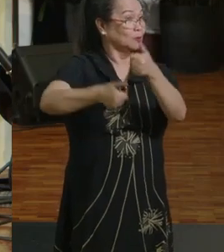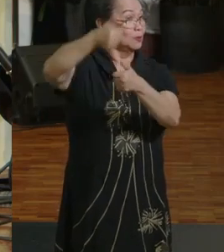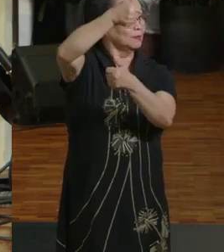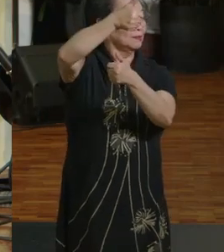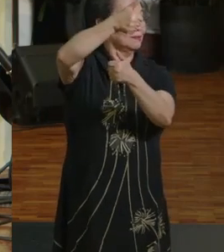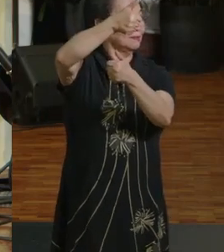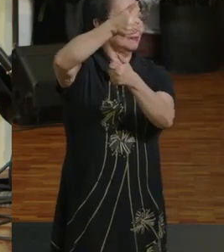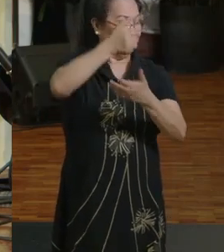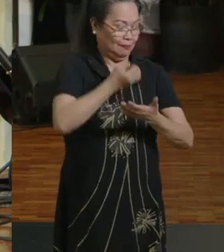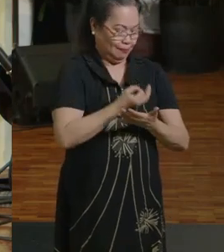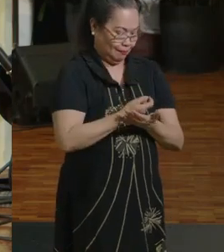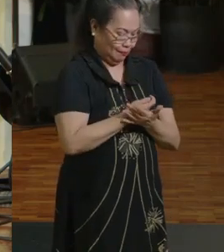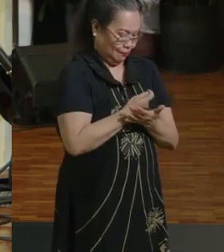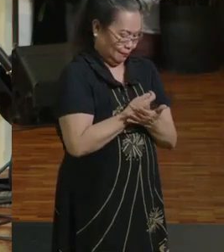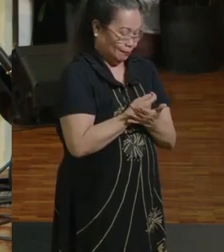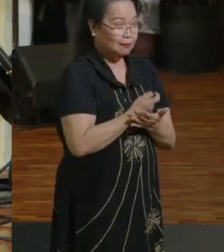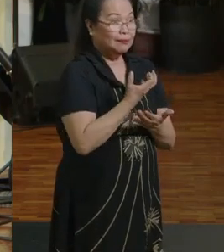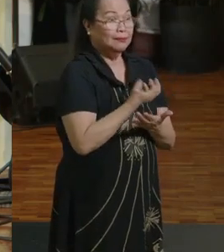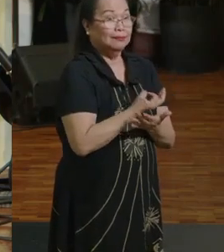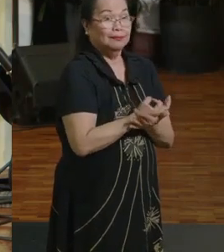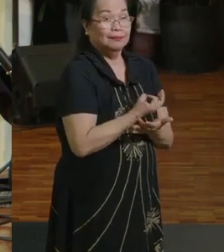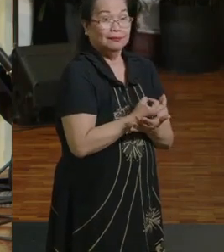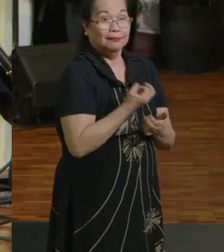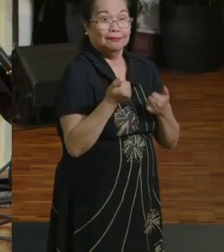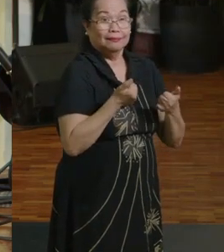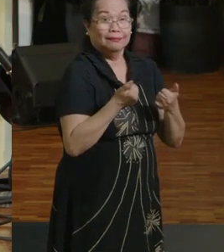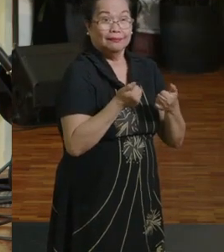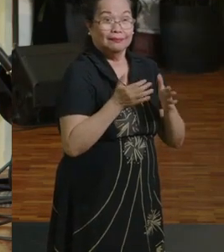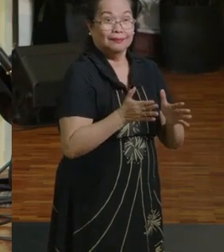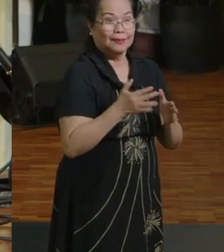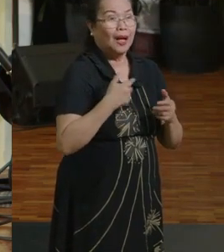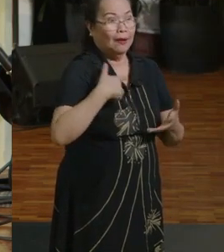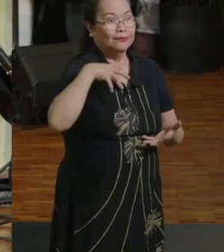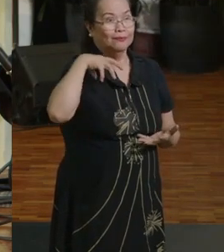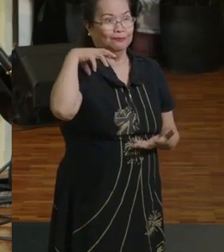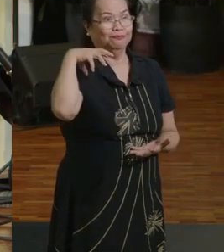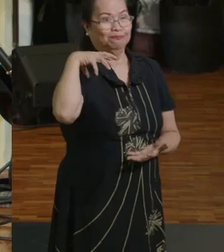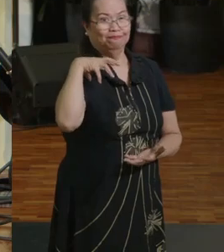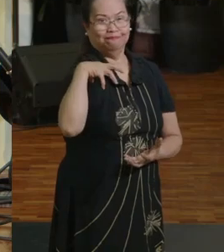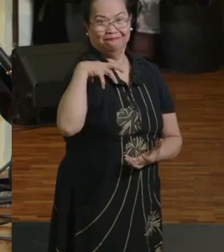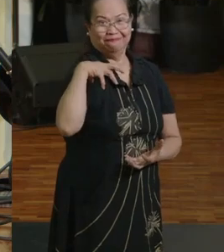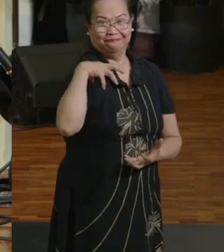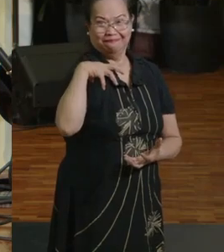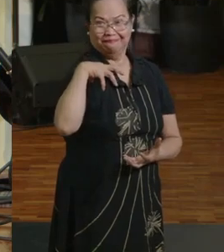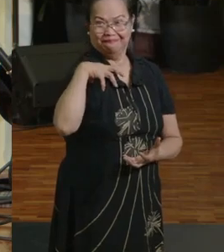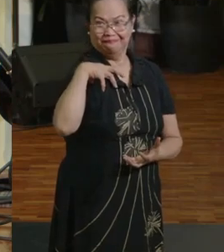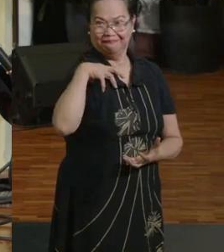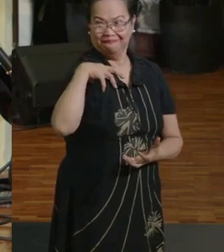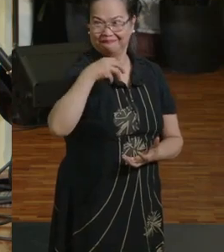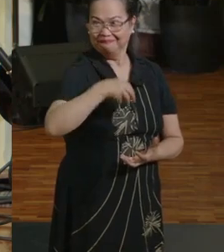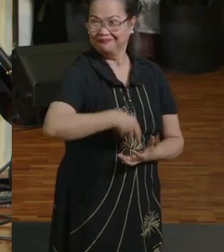siya ang treasurer and administrator. So marami siyang pera.